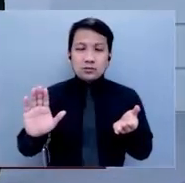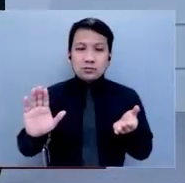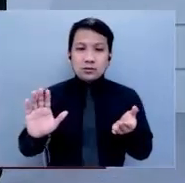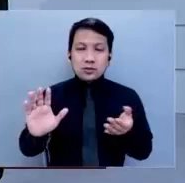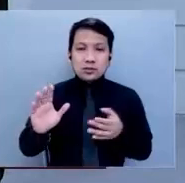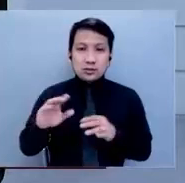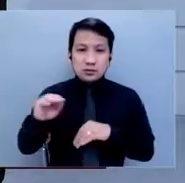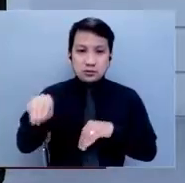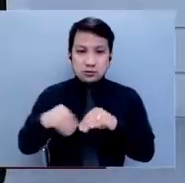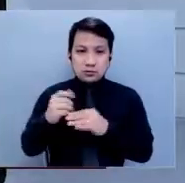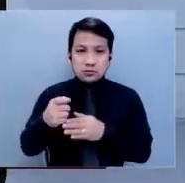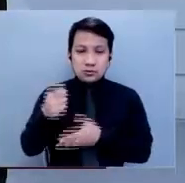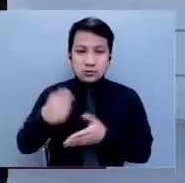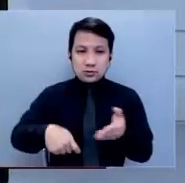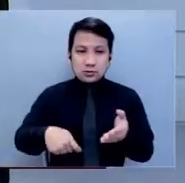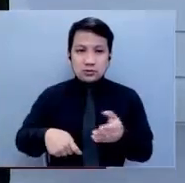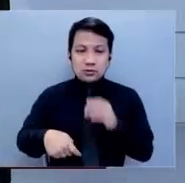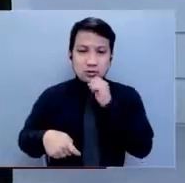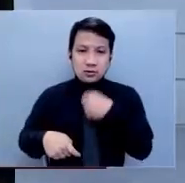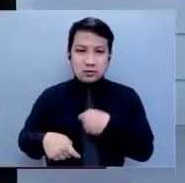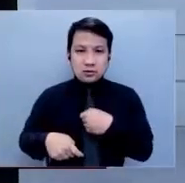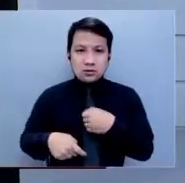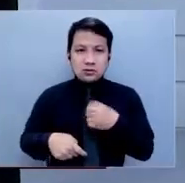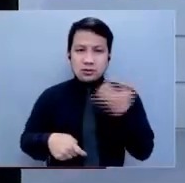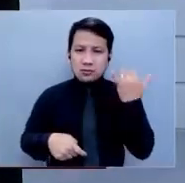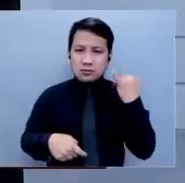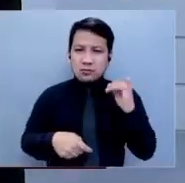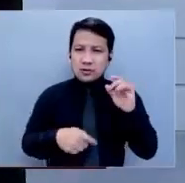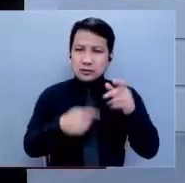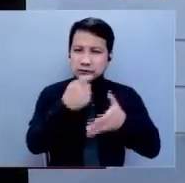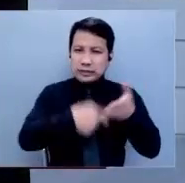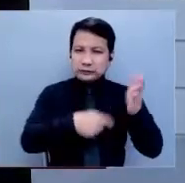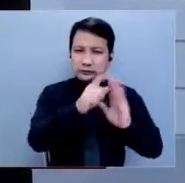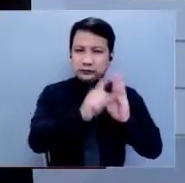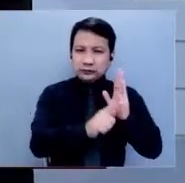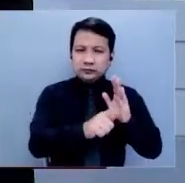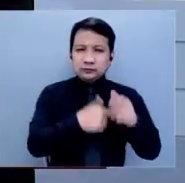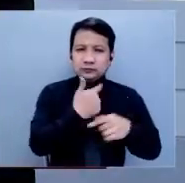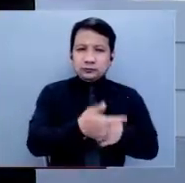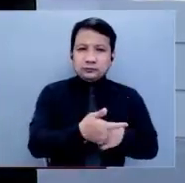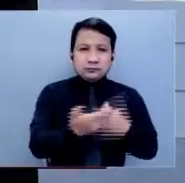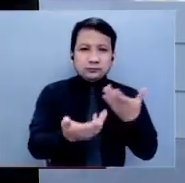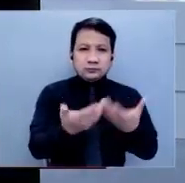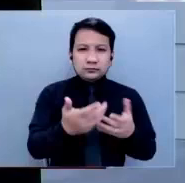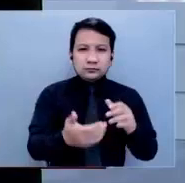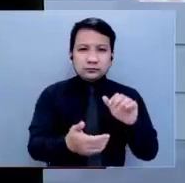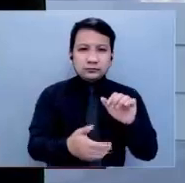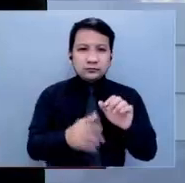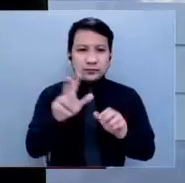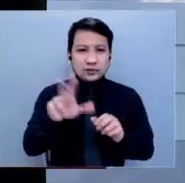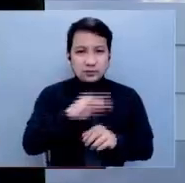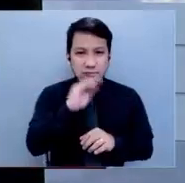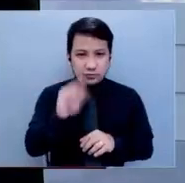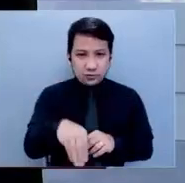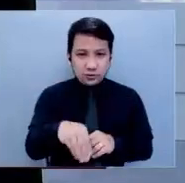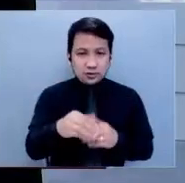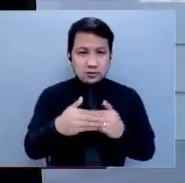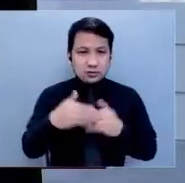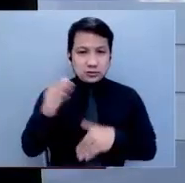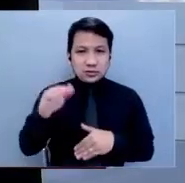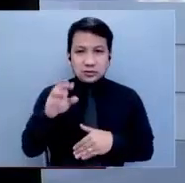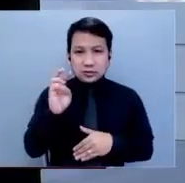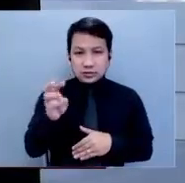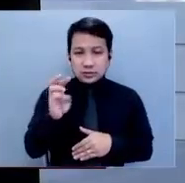mamanahin. Sa lumang Internal Revenue Code, ang inheritance tax ay nasa pagitan ng 3% hanggang